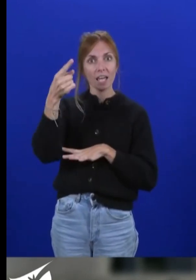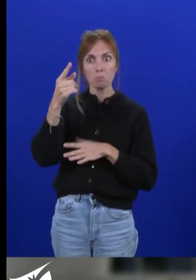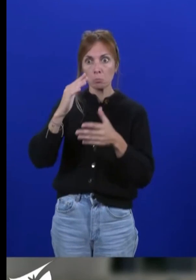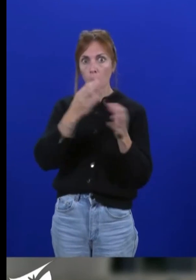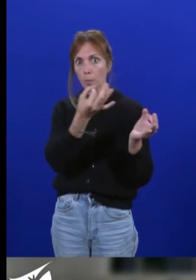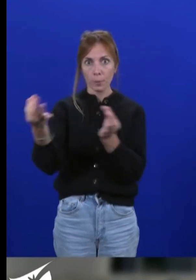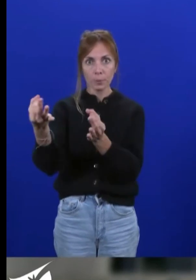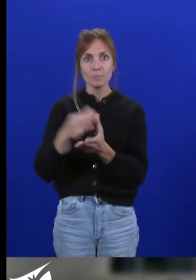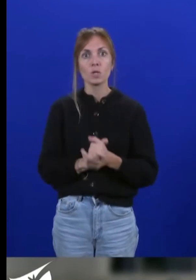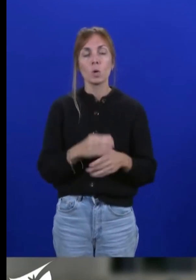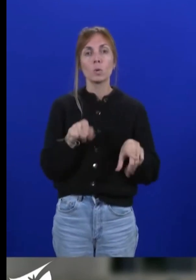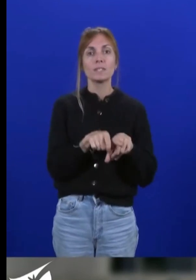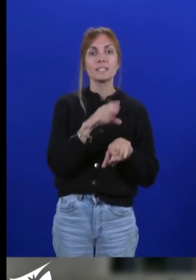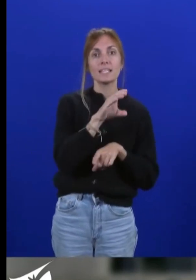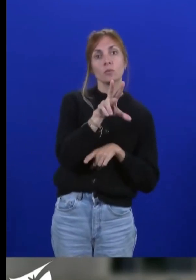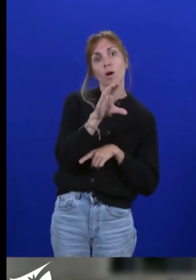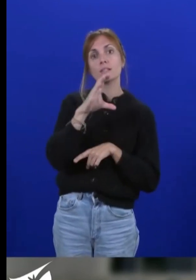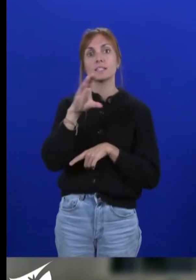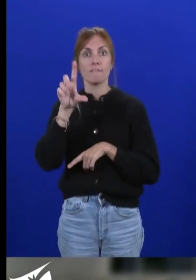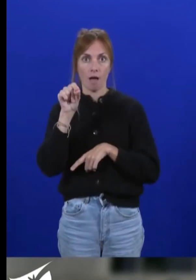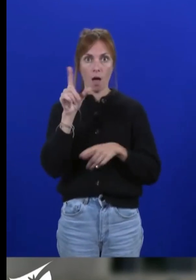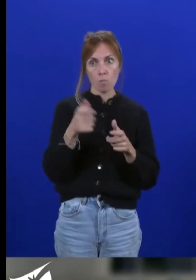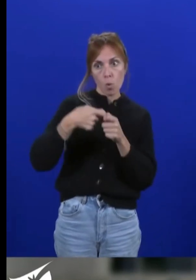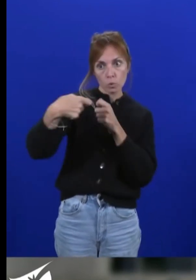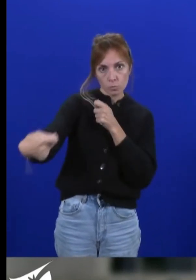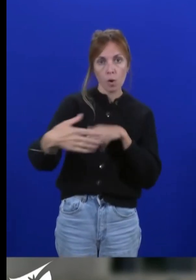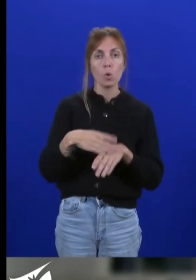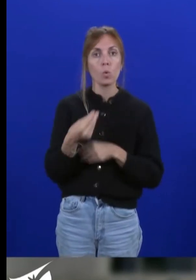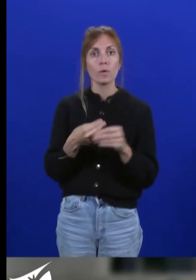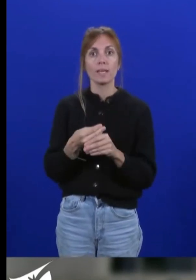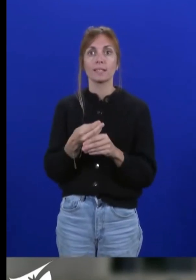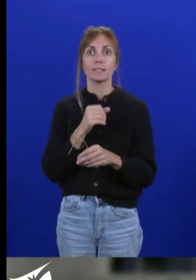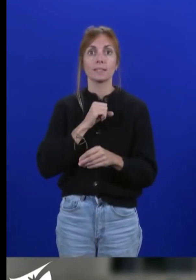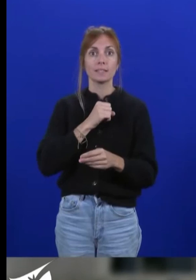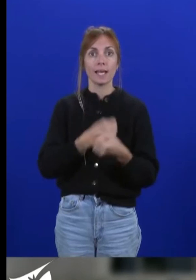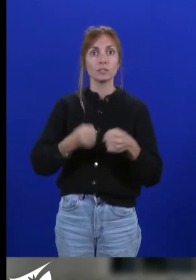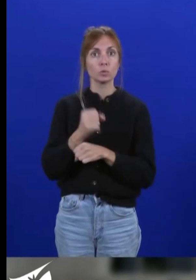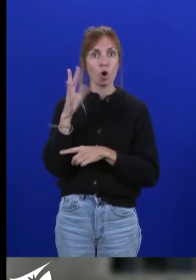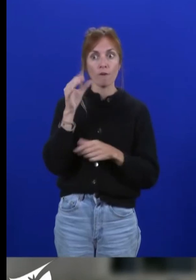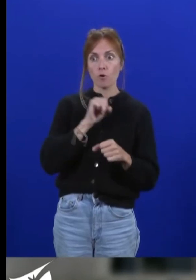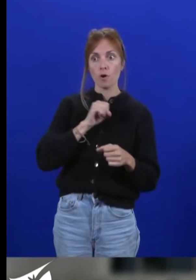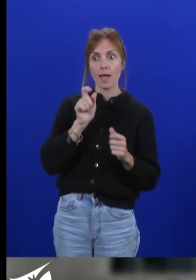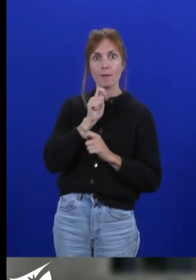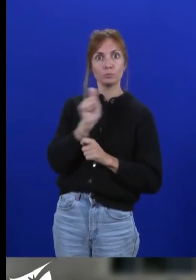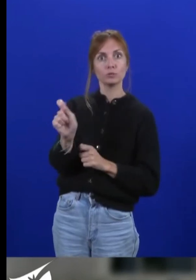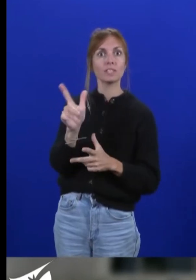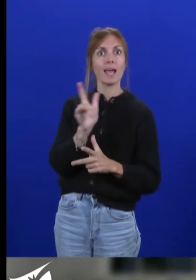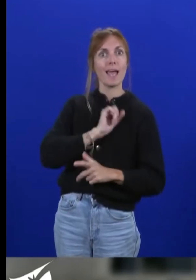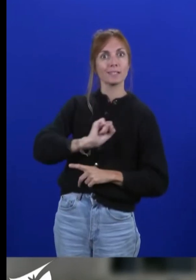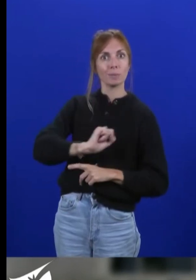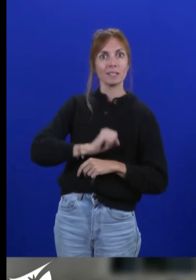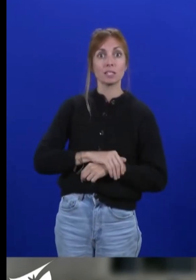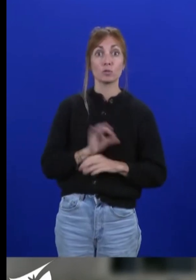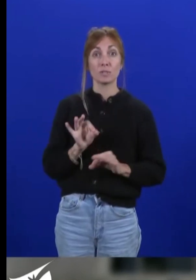le prolongement des lignes C3 et C20 ou encore la création d'une ligne express vers Orvault. Ces projets ajouteront près de 500